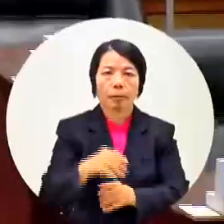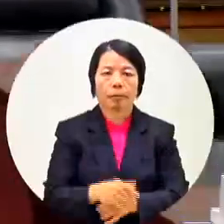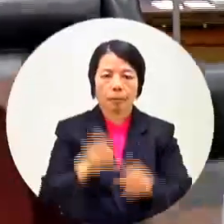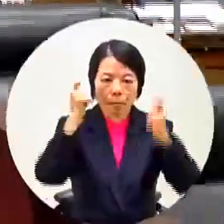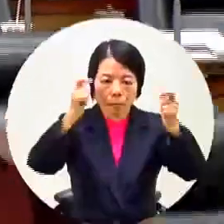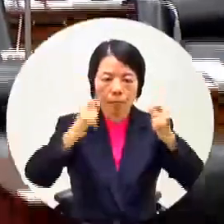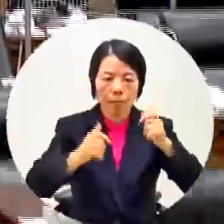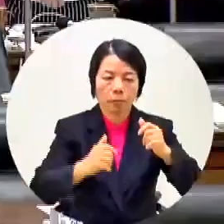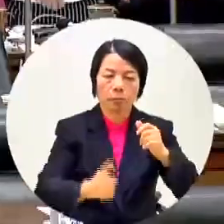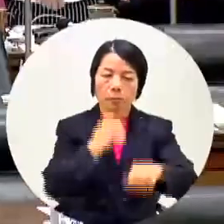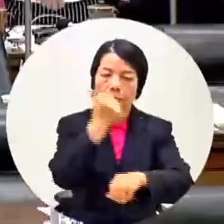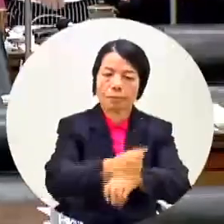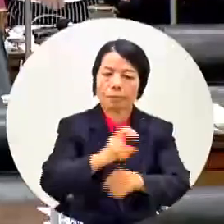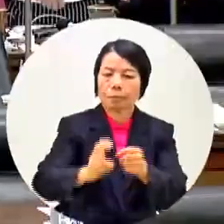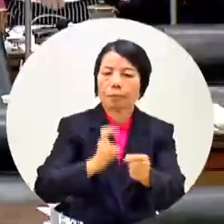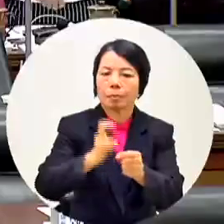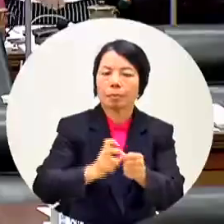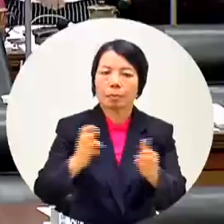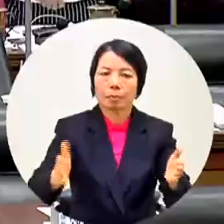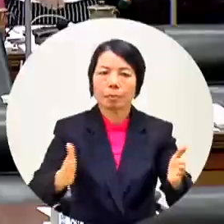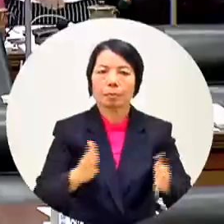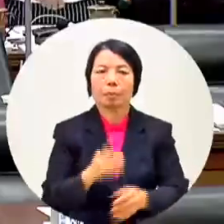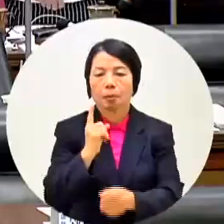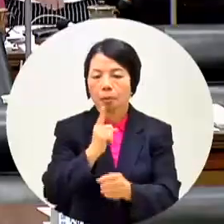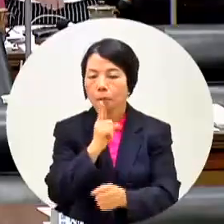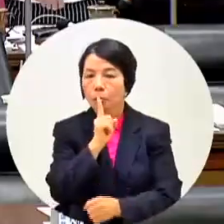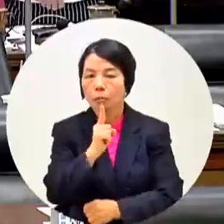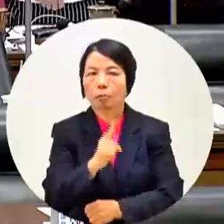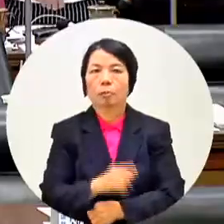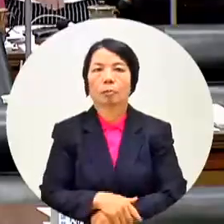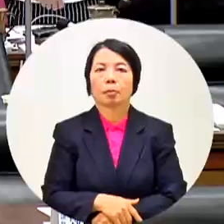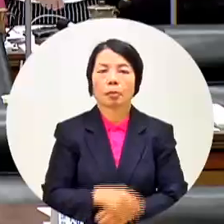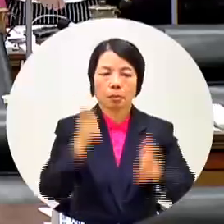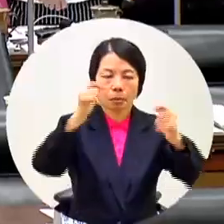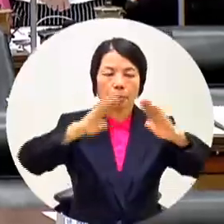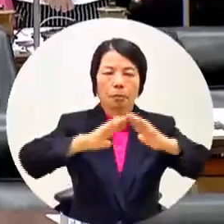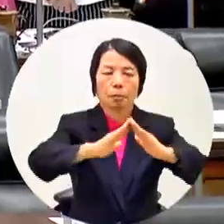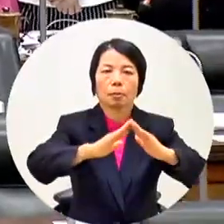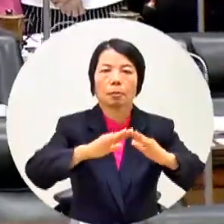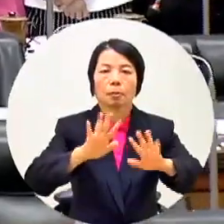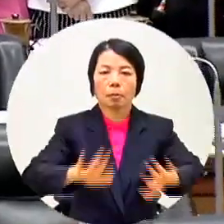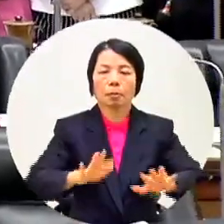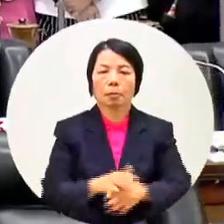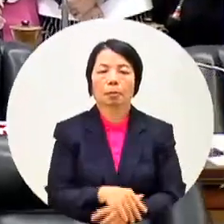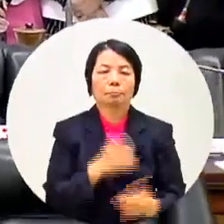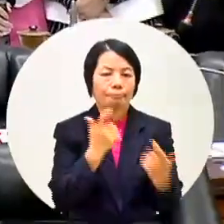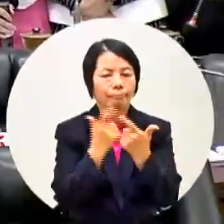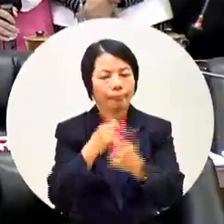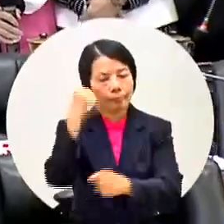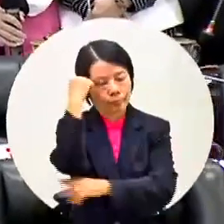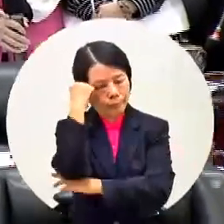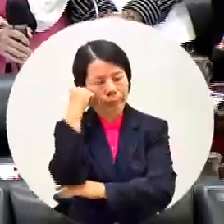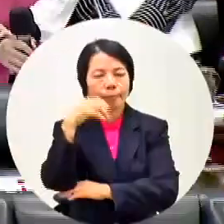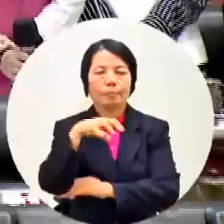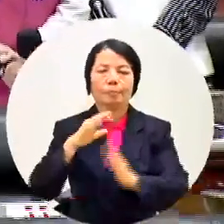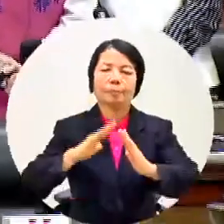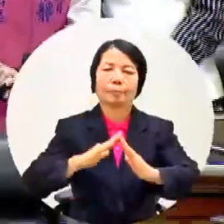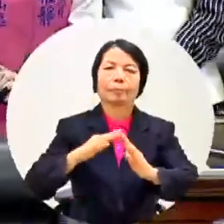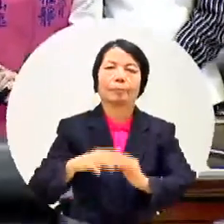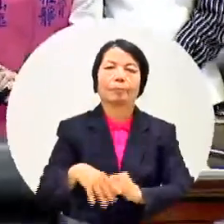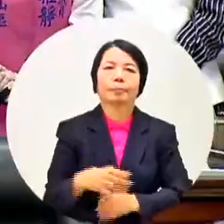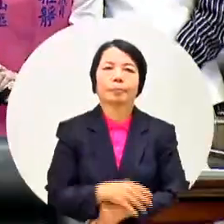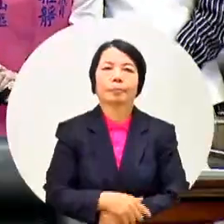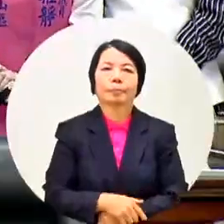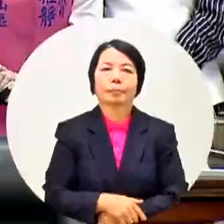的，高雄现在是宜居城市，然后，比如说他讲了，草